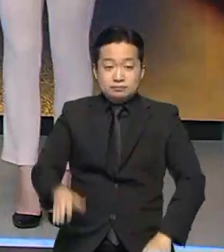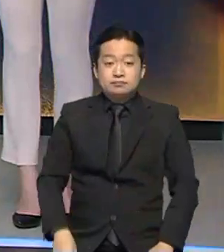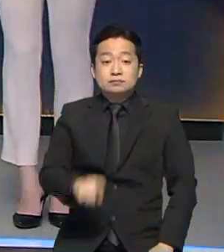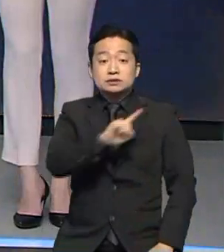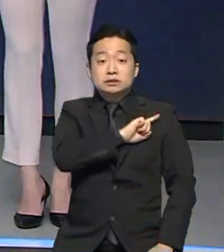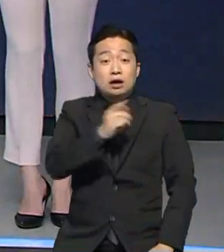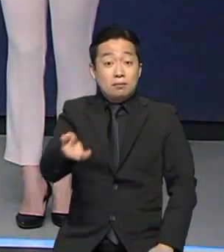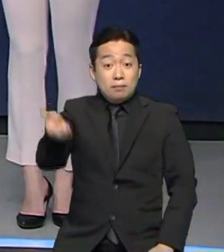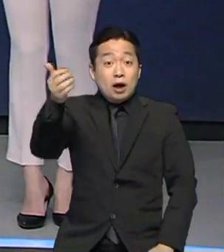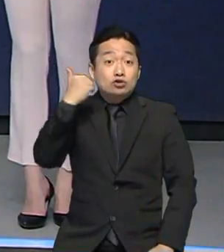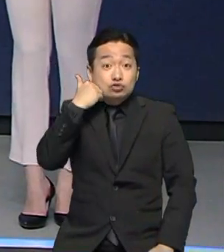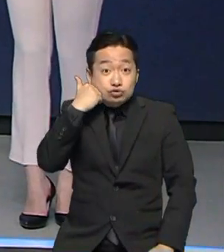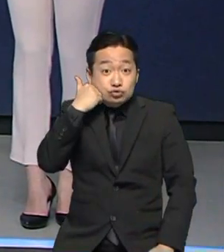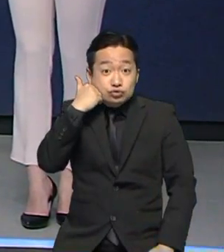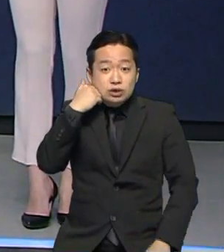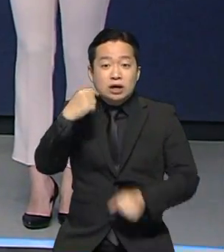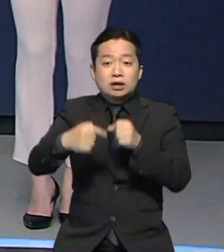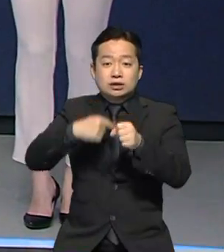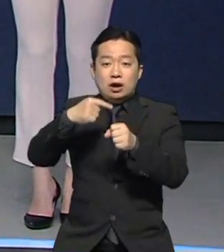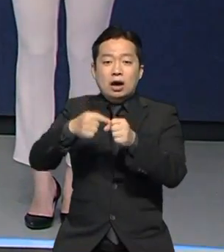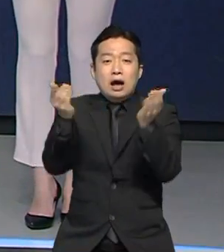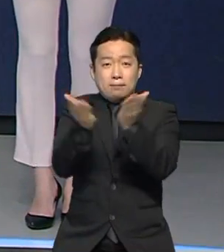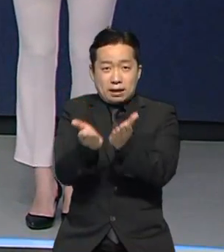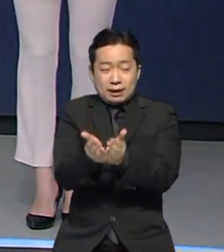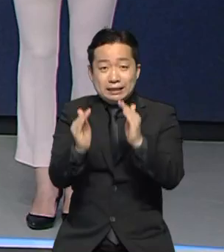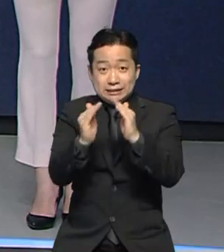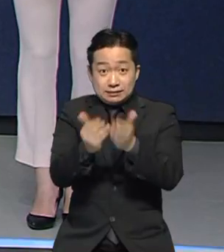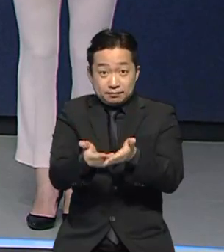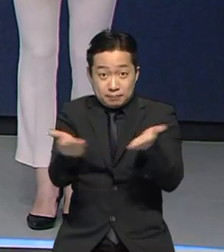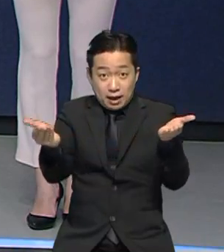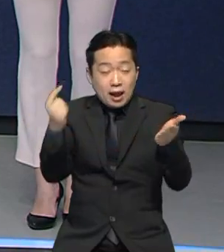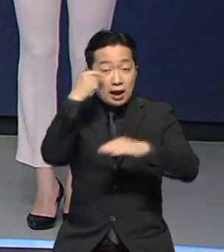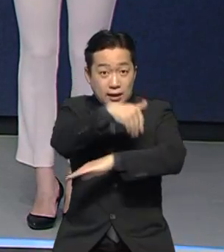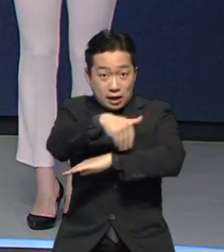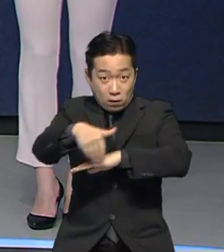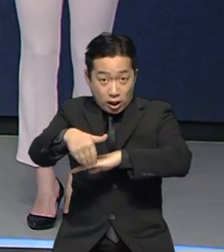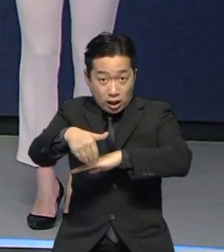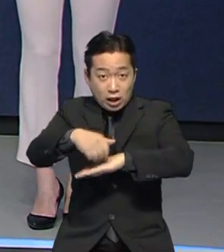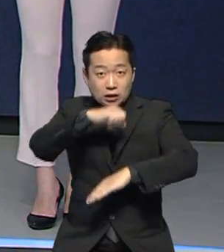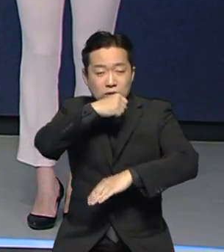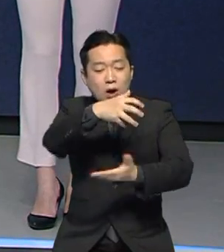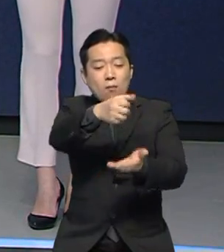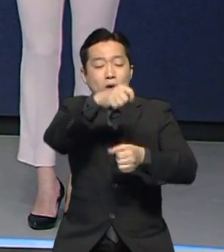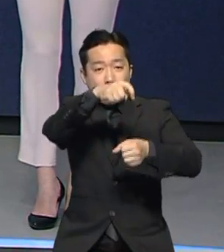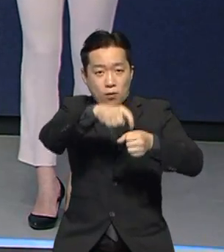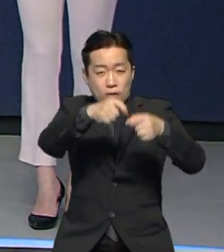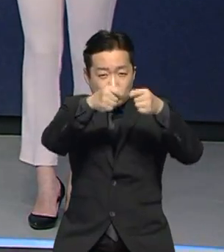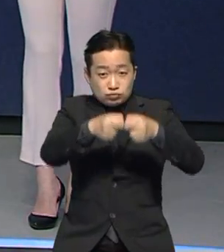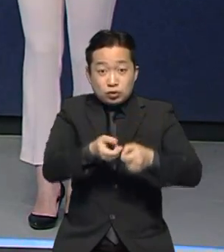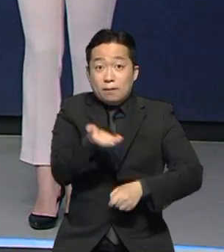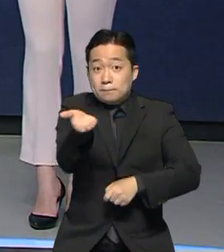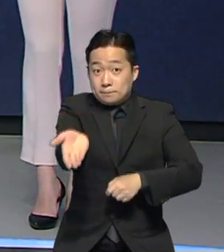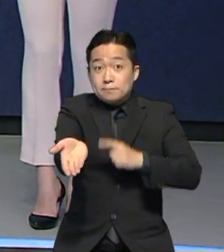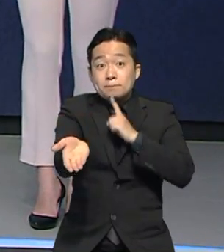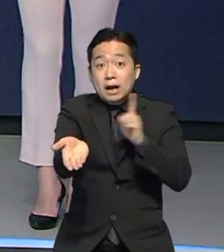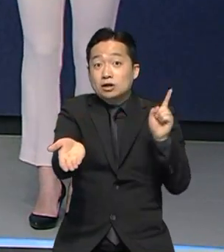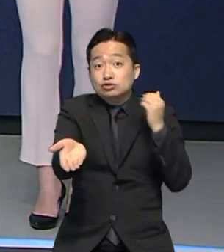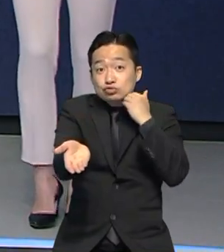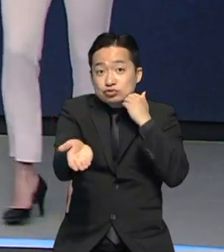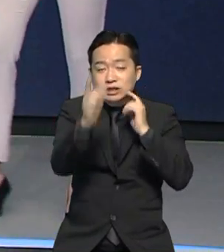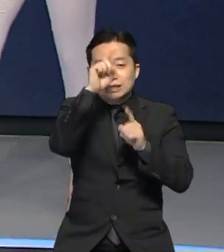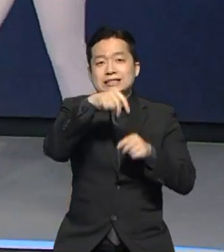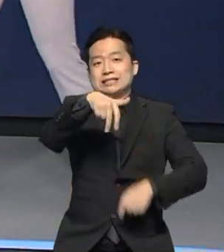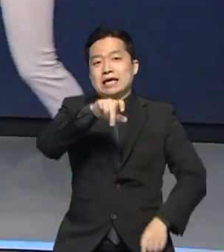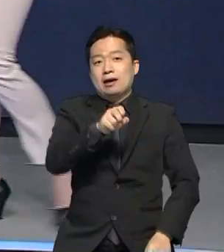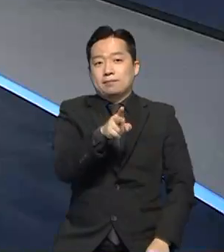점수가 높은 후보는 연간 맞춤형 주택 공급 계획과 함께 재원 조달 목표도 구체적으로 제시한 이재명